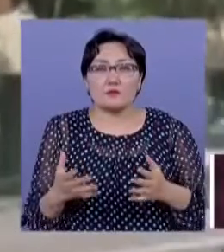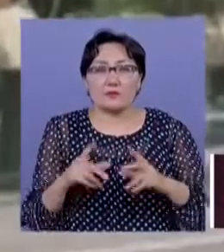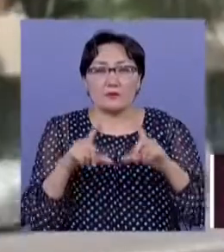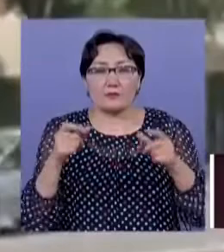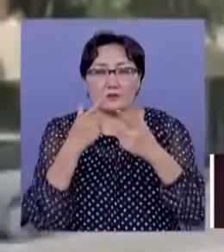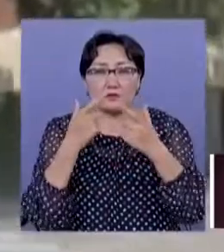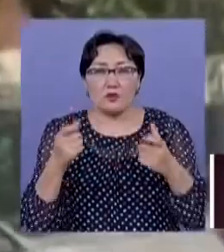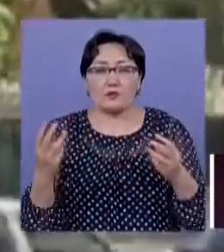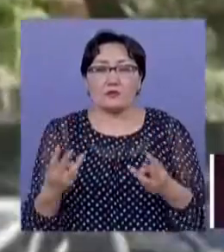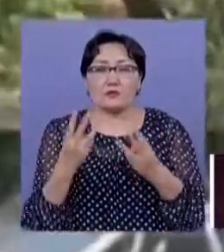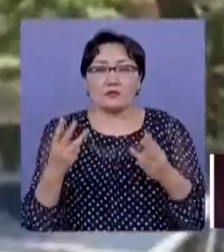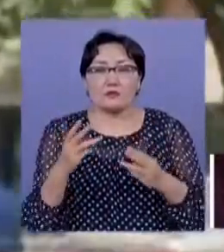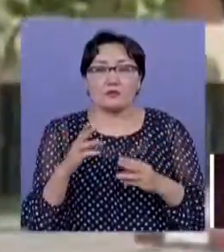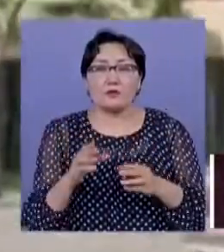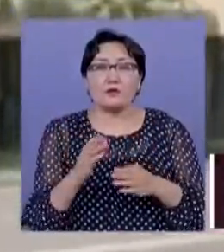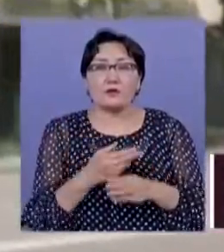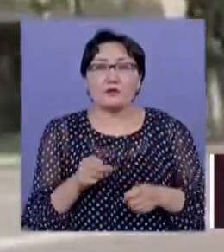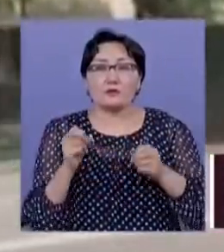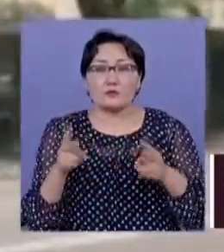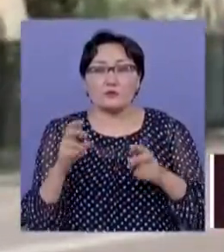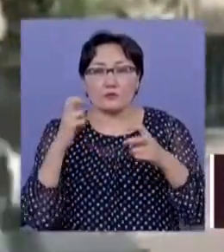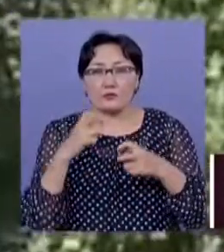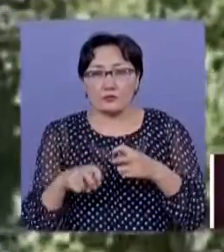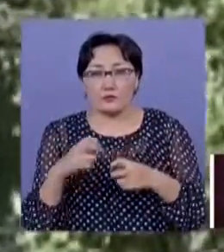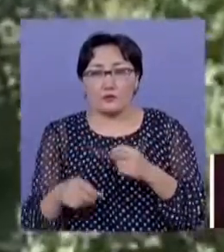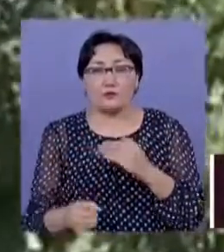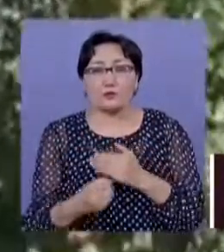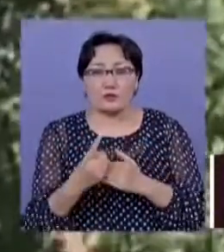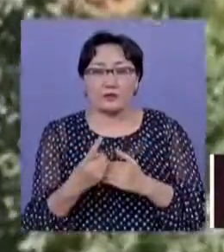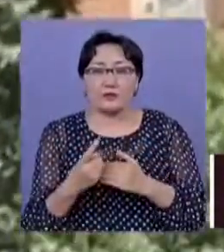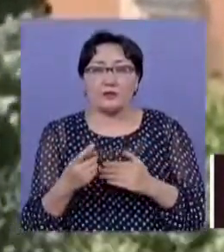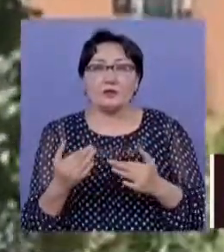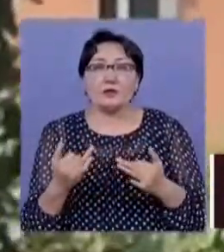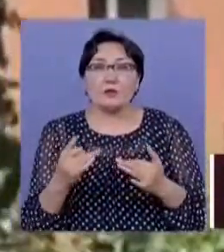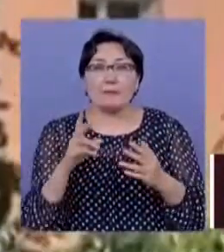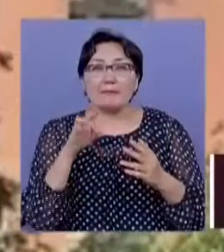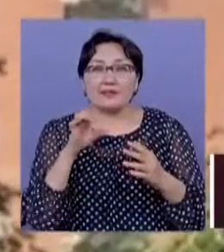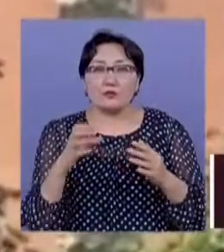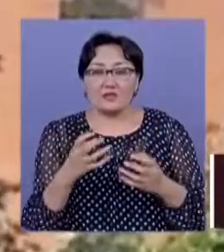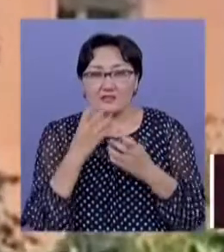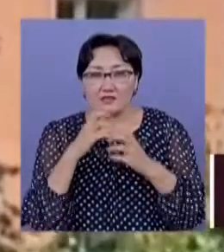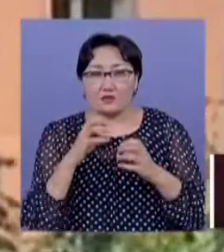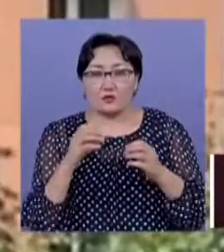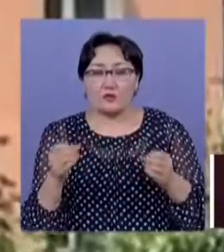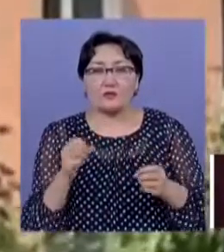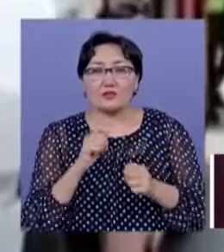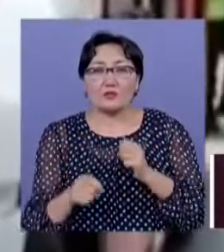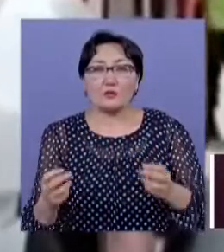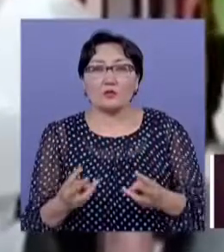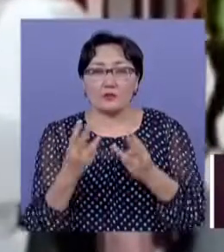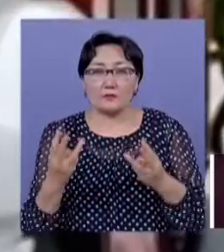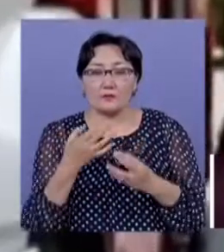мәліметінше, тілсіз жау қауіпсіздік ережелерінің өрескел бұзылуынан туындаған. Яғни битумды қыздыру үшін ашық от